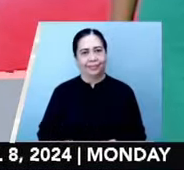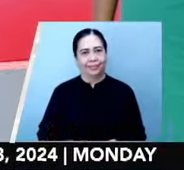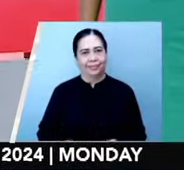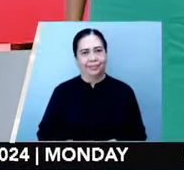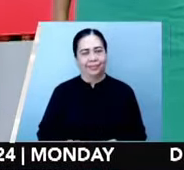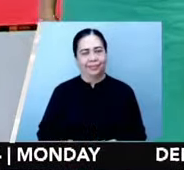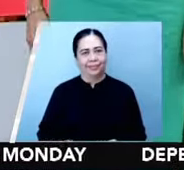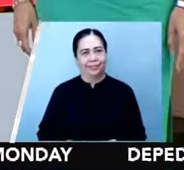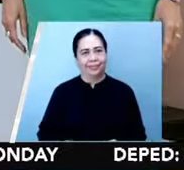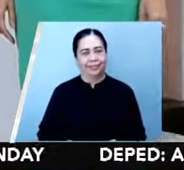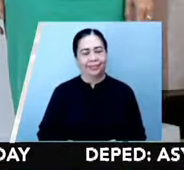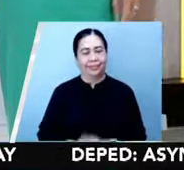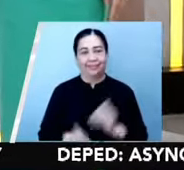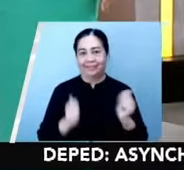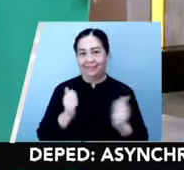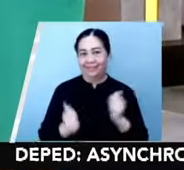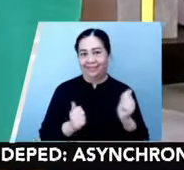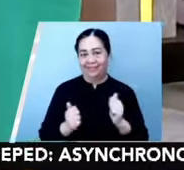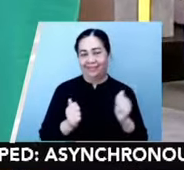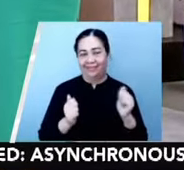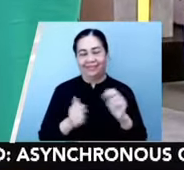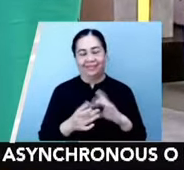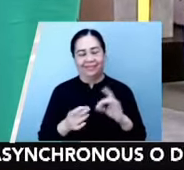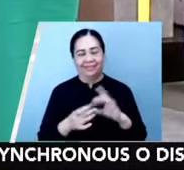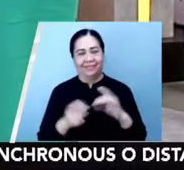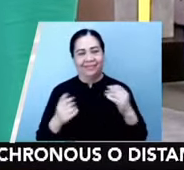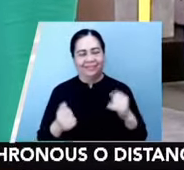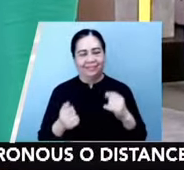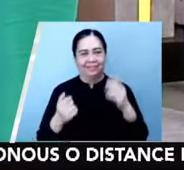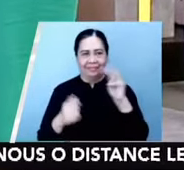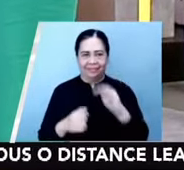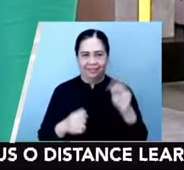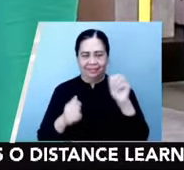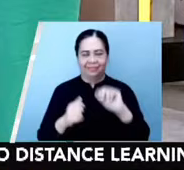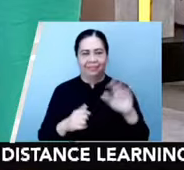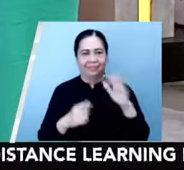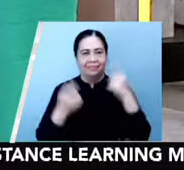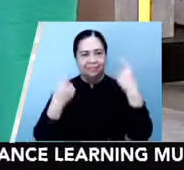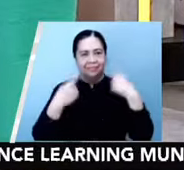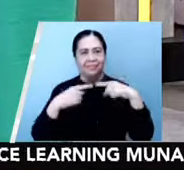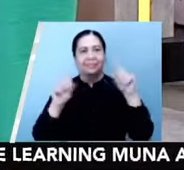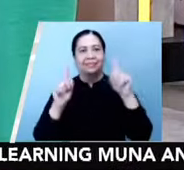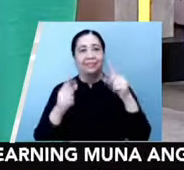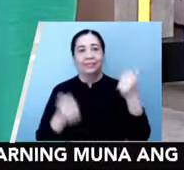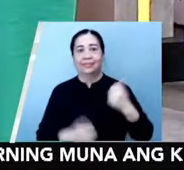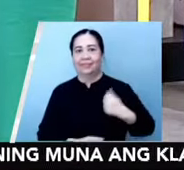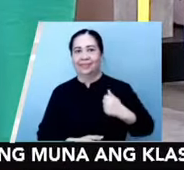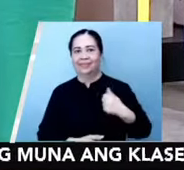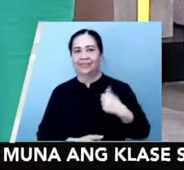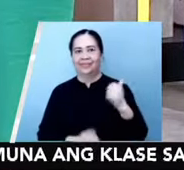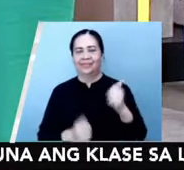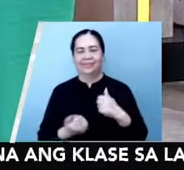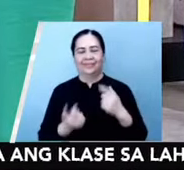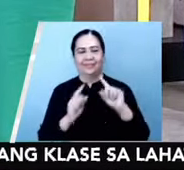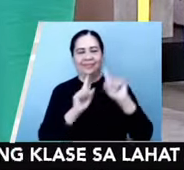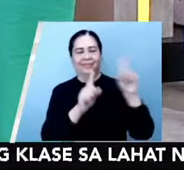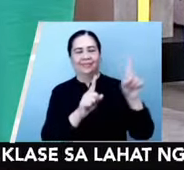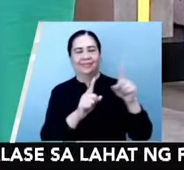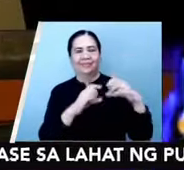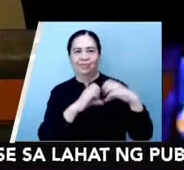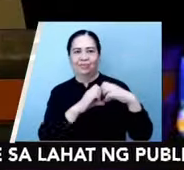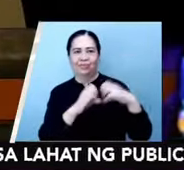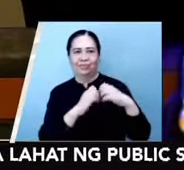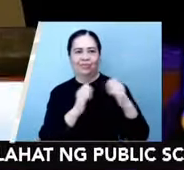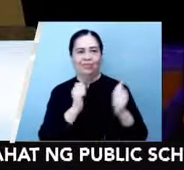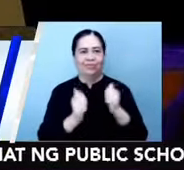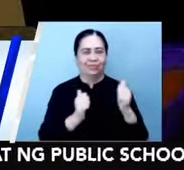Showbiz chika tayo ngayong Monday morning. Successful ang Calgary leg ng Sparkle Goes to Canada. All out ang performances ng